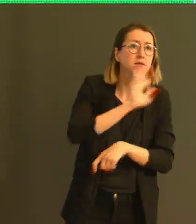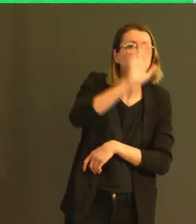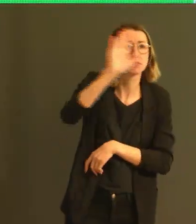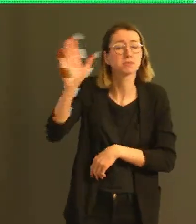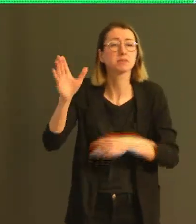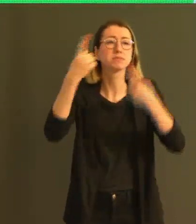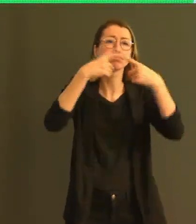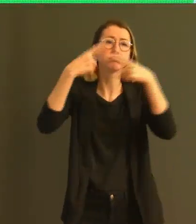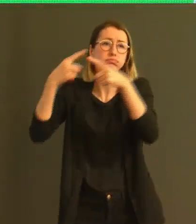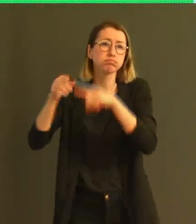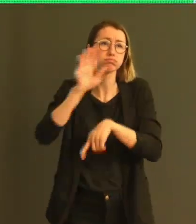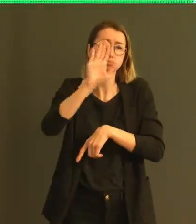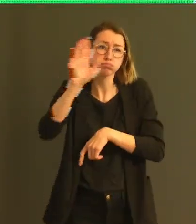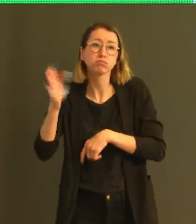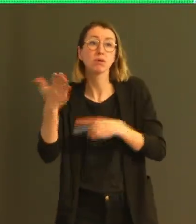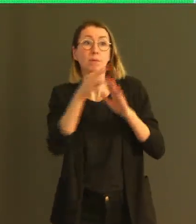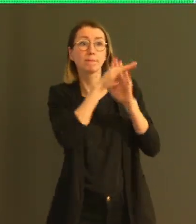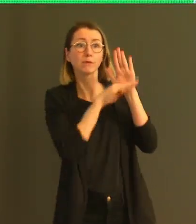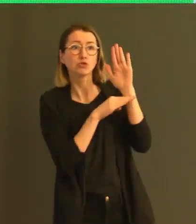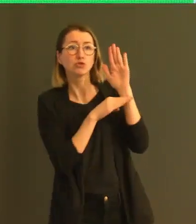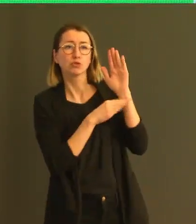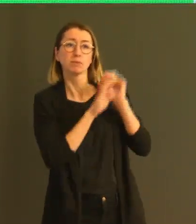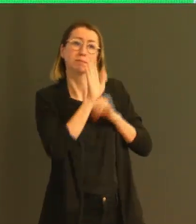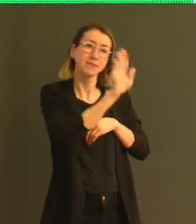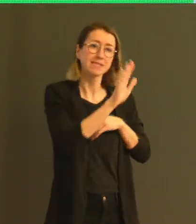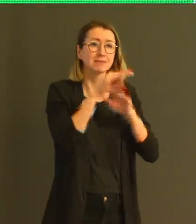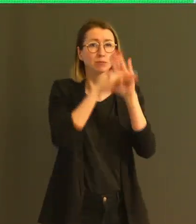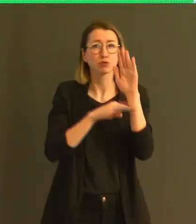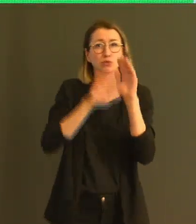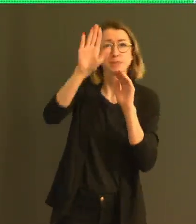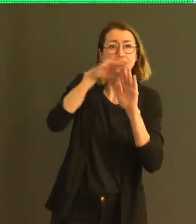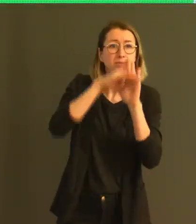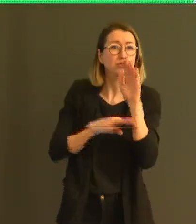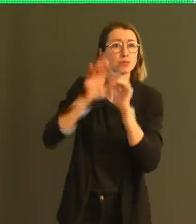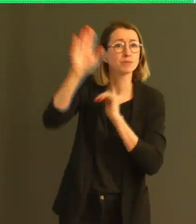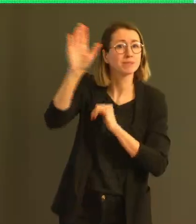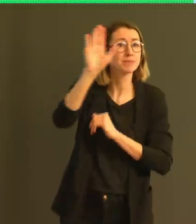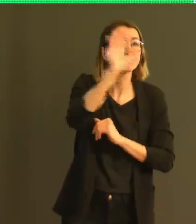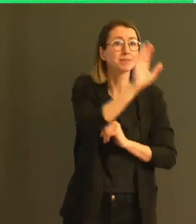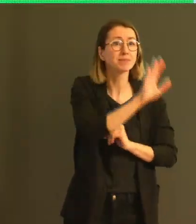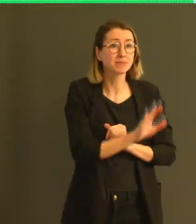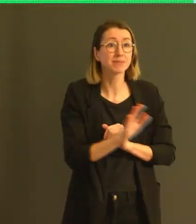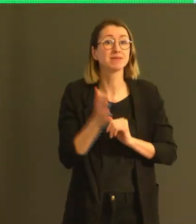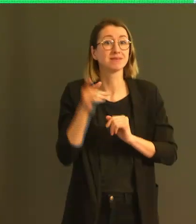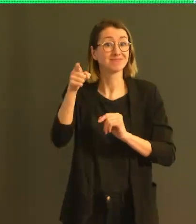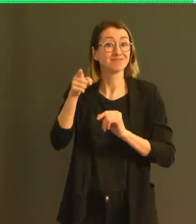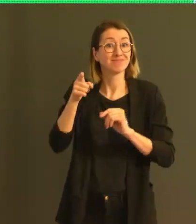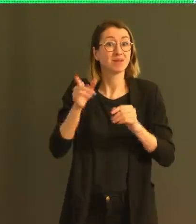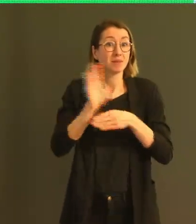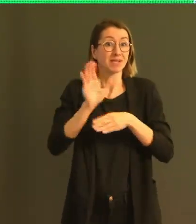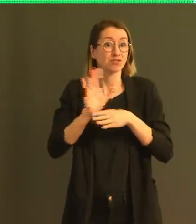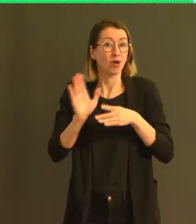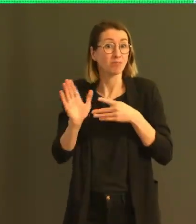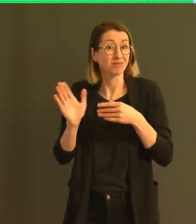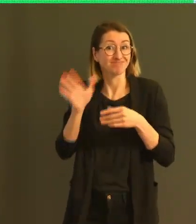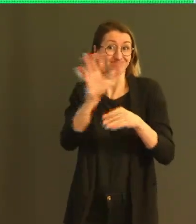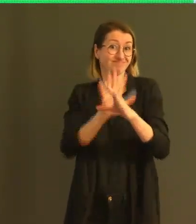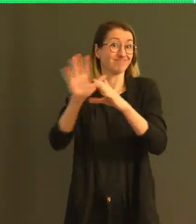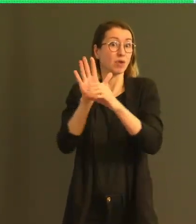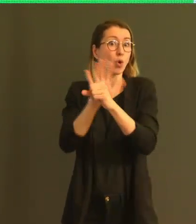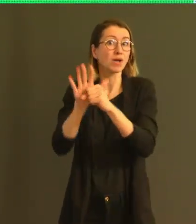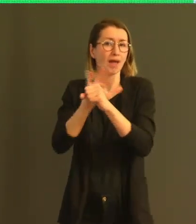plus limité a plu aux facteurs de risque mais d'une manière ou d'une autre se distend ciment social éventuellement